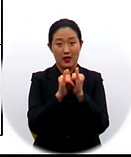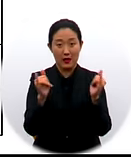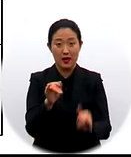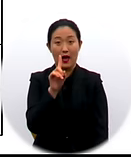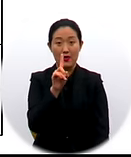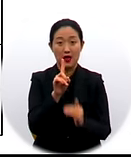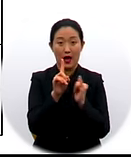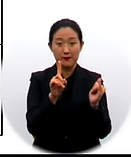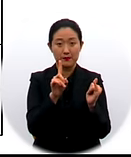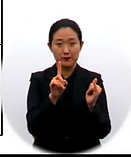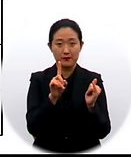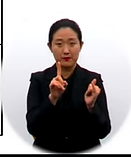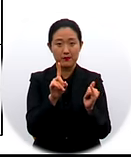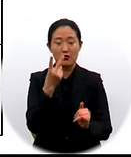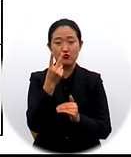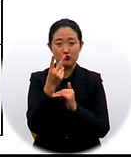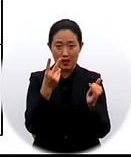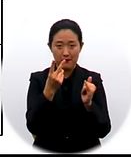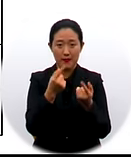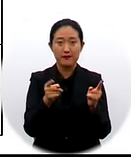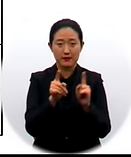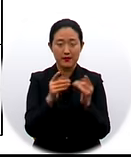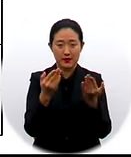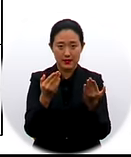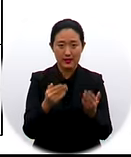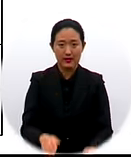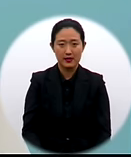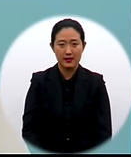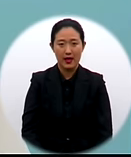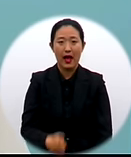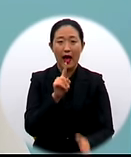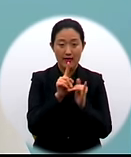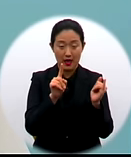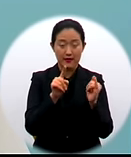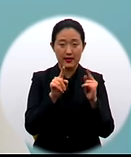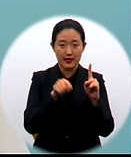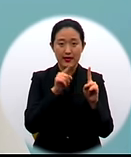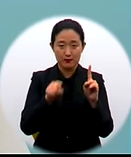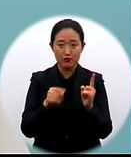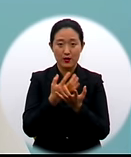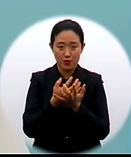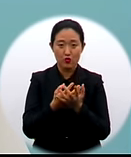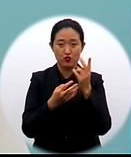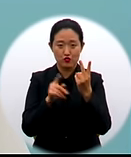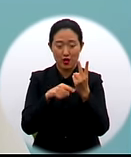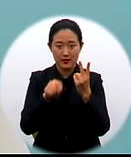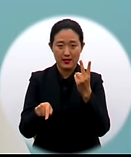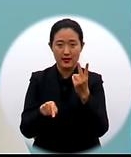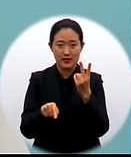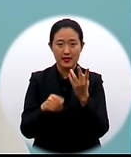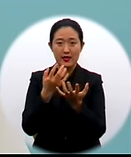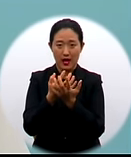가능한 업무량을 처리해요. 서버에 한계라는 게 있는 거죠. 근데 인간은 한 명이라면 1인분을 일하고 두 명이라면 2인분을